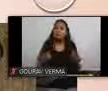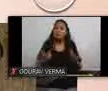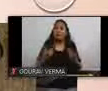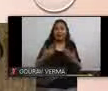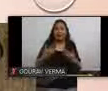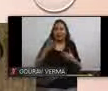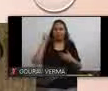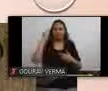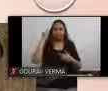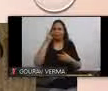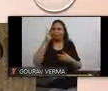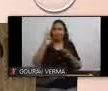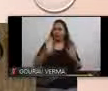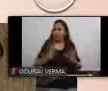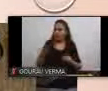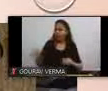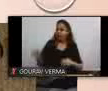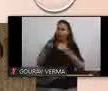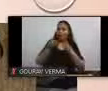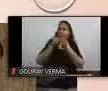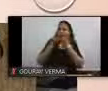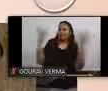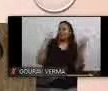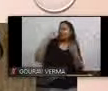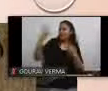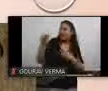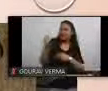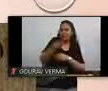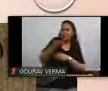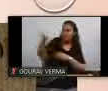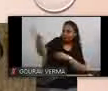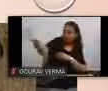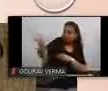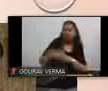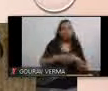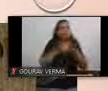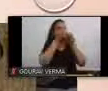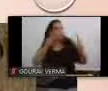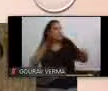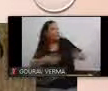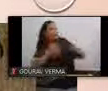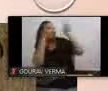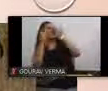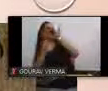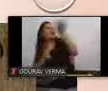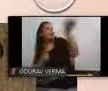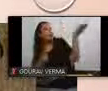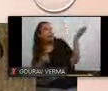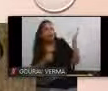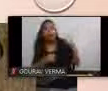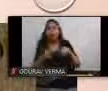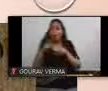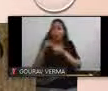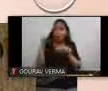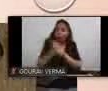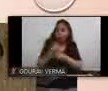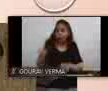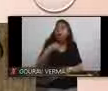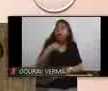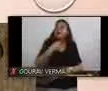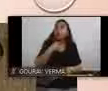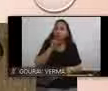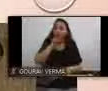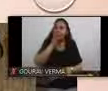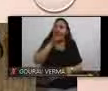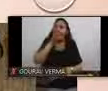समथिंग सॉफ्ट. दिस इज अ डॉग वी आर इन द मिडल. दिस इज अ डॉग विच कैन से भाव भाव एंड सी सो फरी